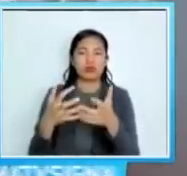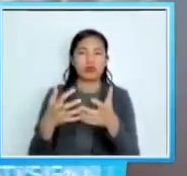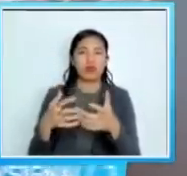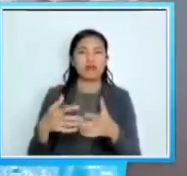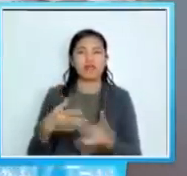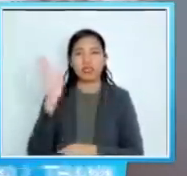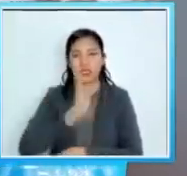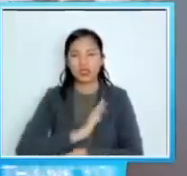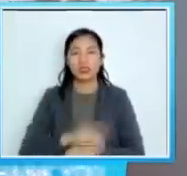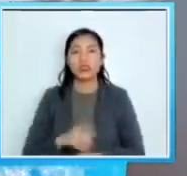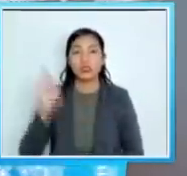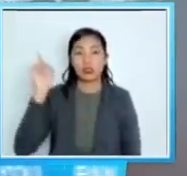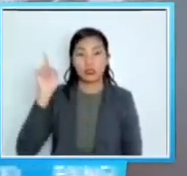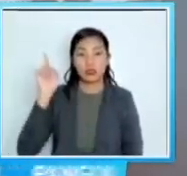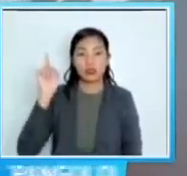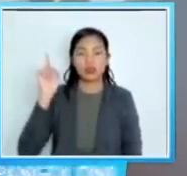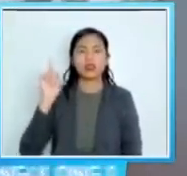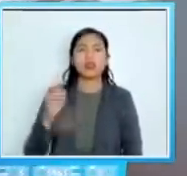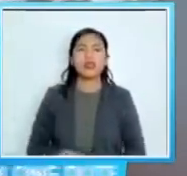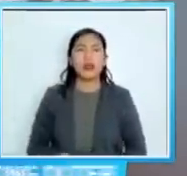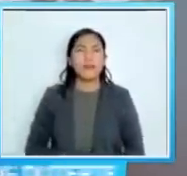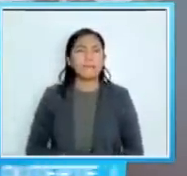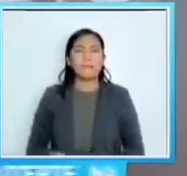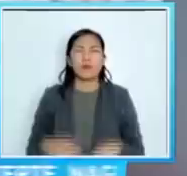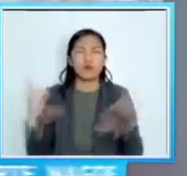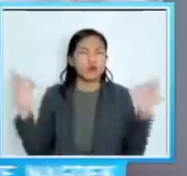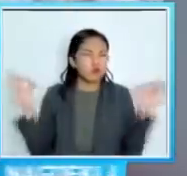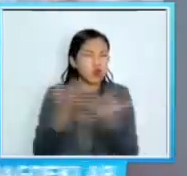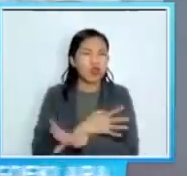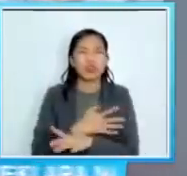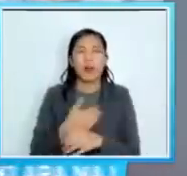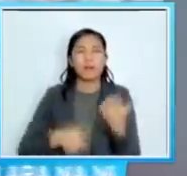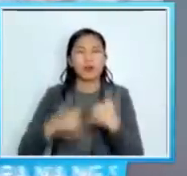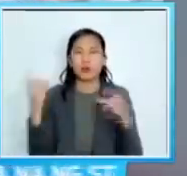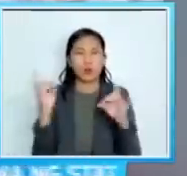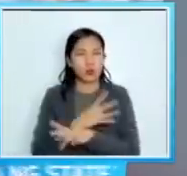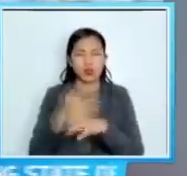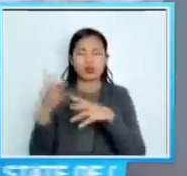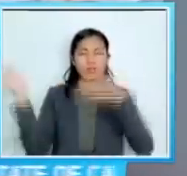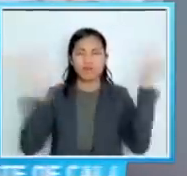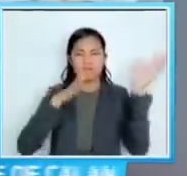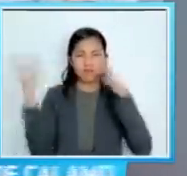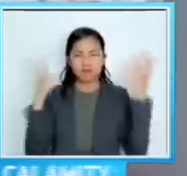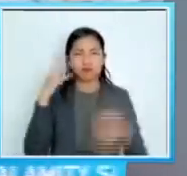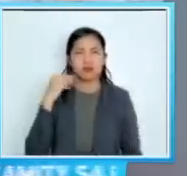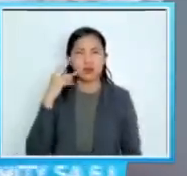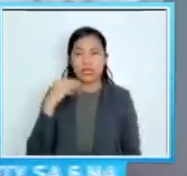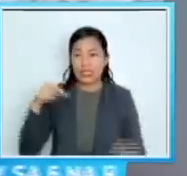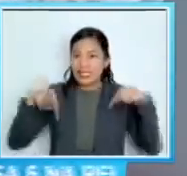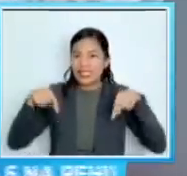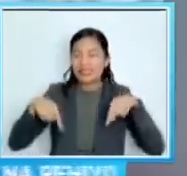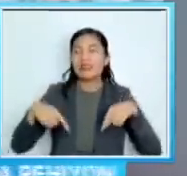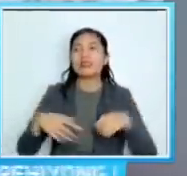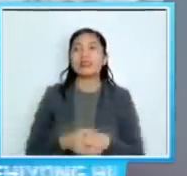yung pinakamalakas na bagyo na na-experience ko dito sa Puerto Princesa. Pero ito talagang kakaiba, Ms. Maris,